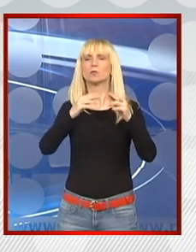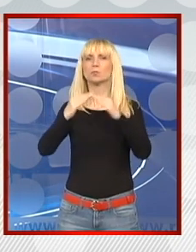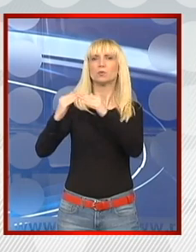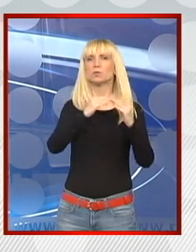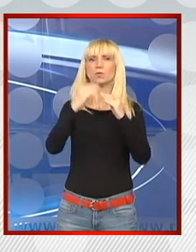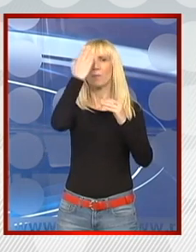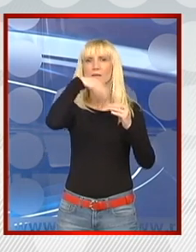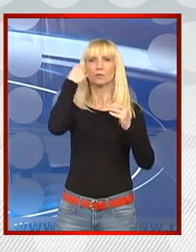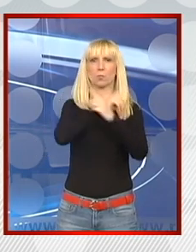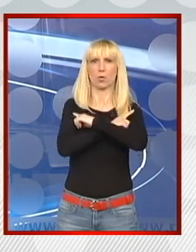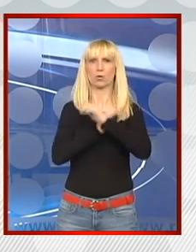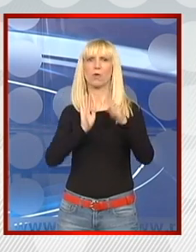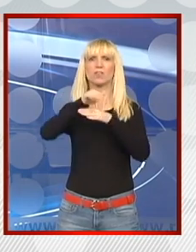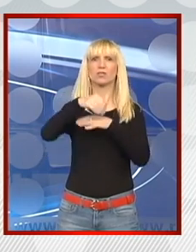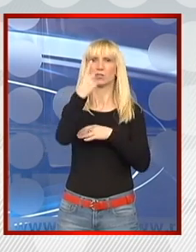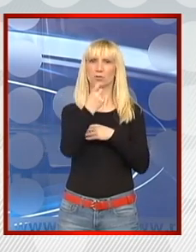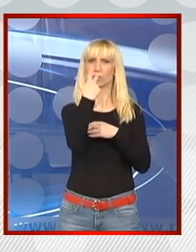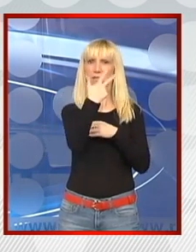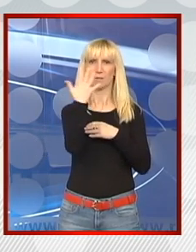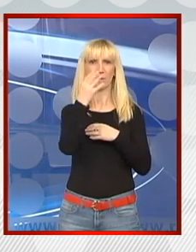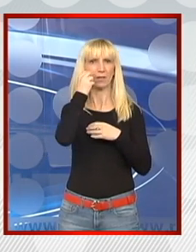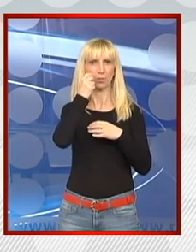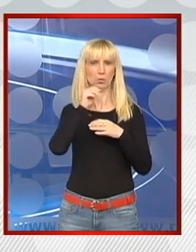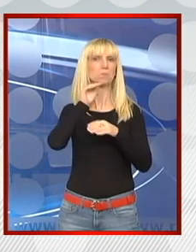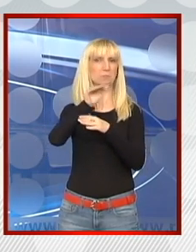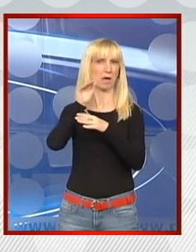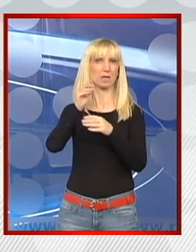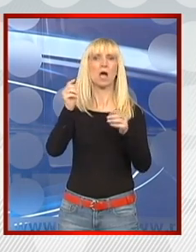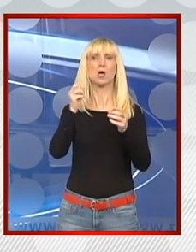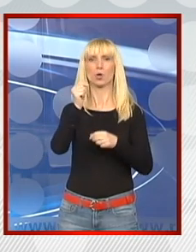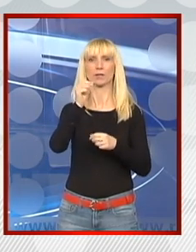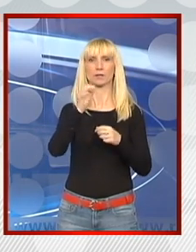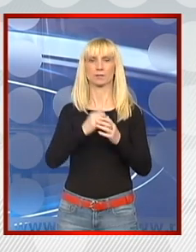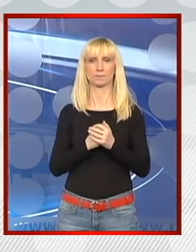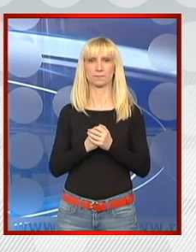susjednom Pakistanu poginulo je više od 135 ljudi, javlja Reuters.